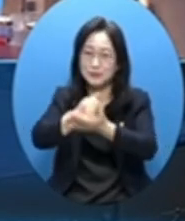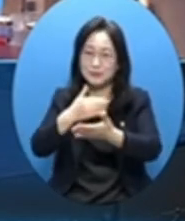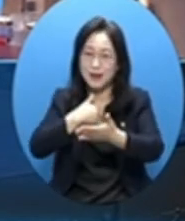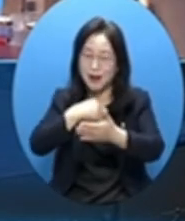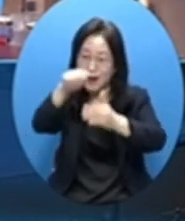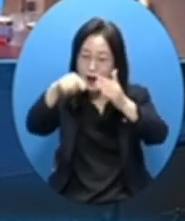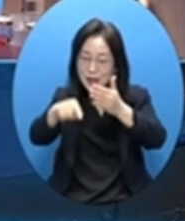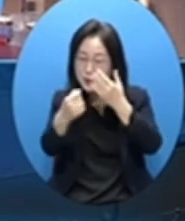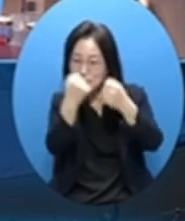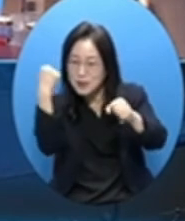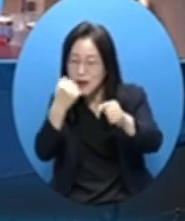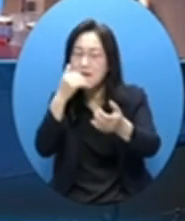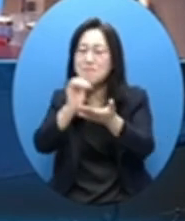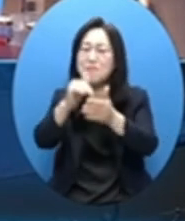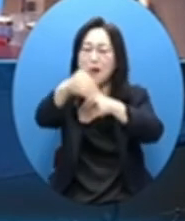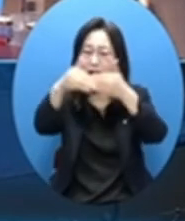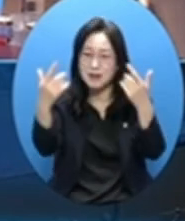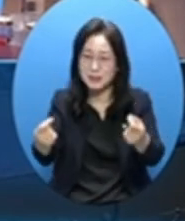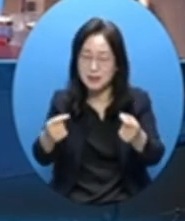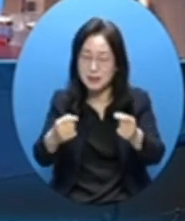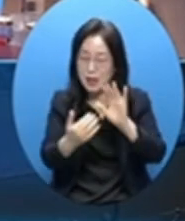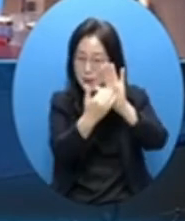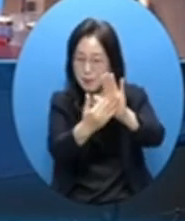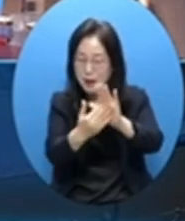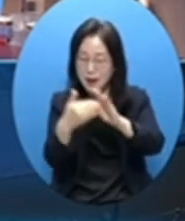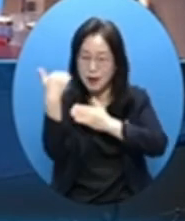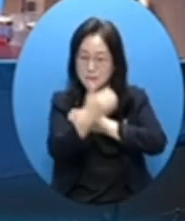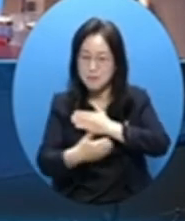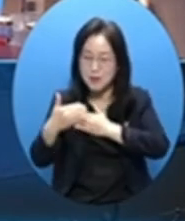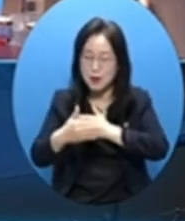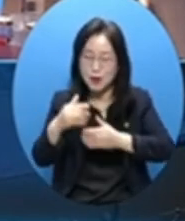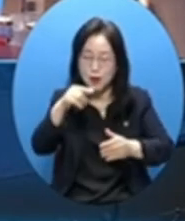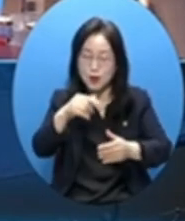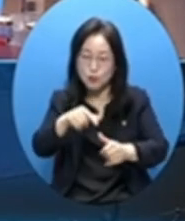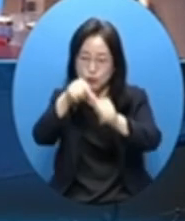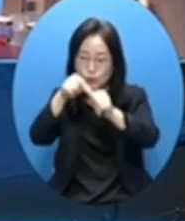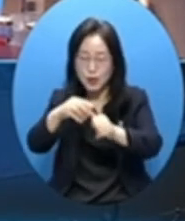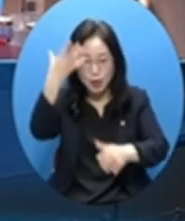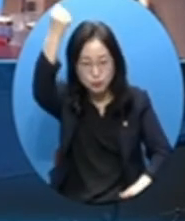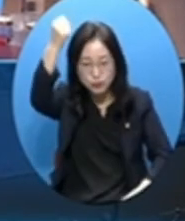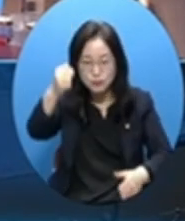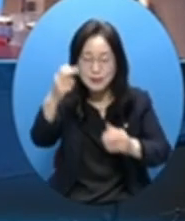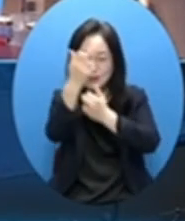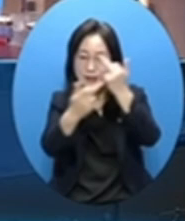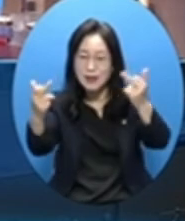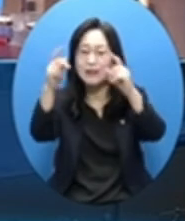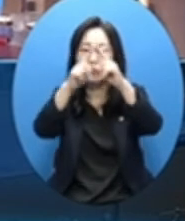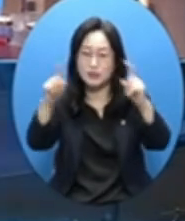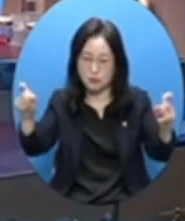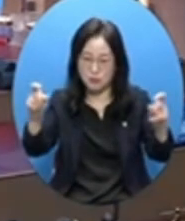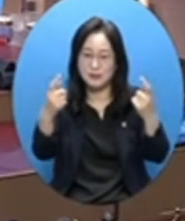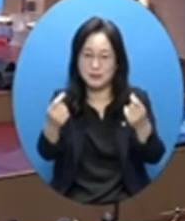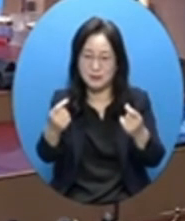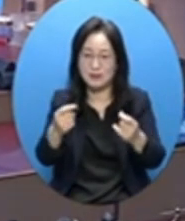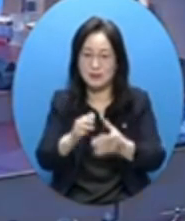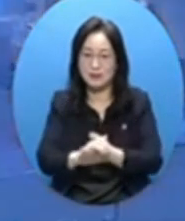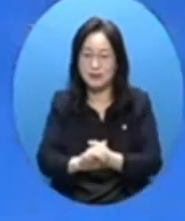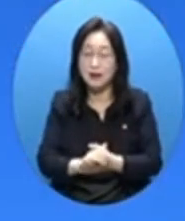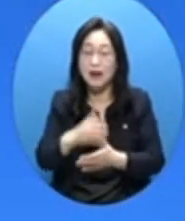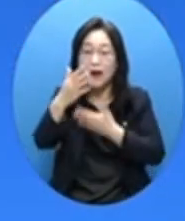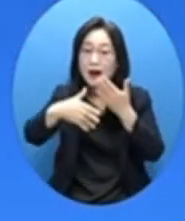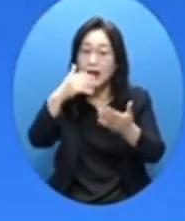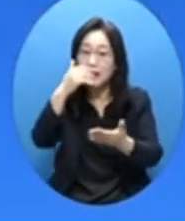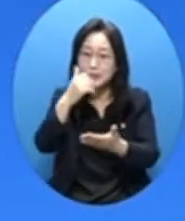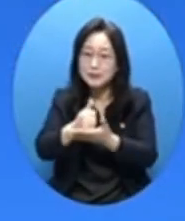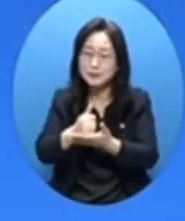그 안에 별 나의 바이시요 나의 방패시오 나의 구원의 뿌리시오 나의 산성이시로다 하나님이